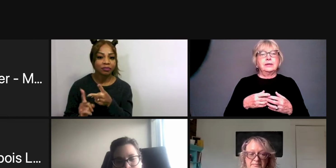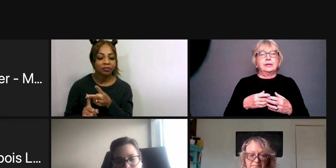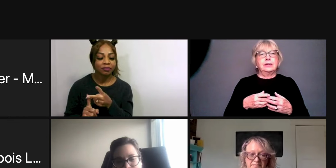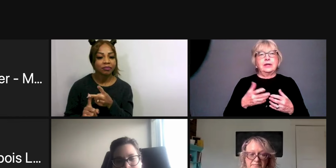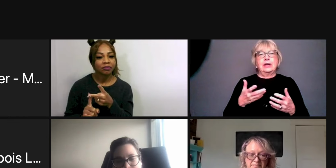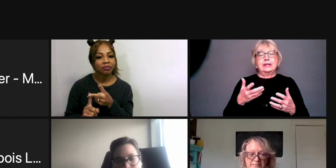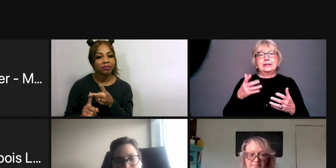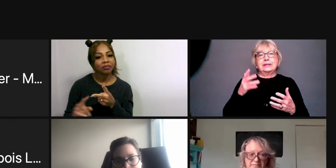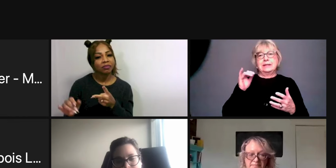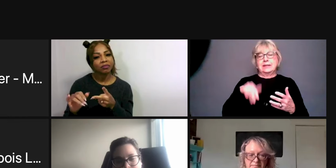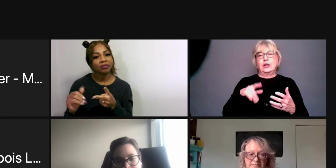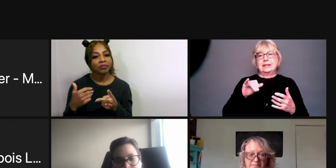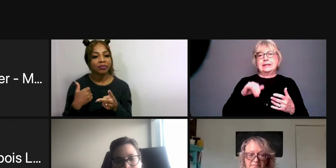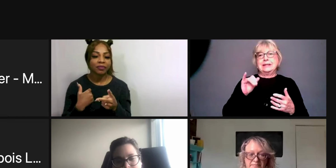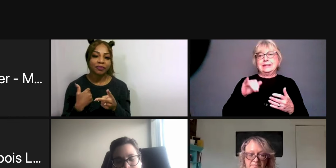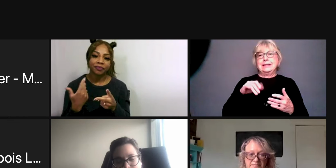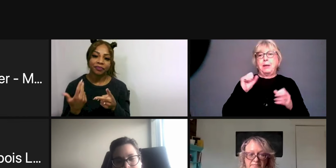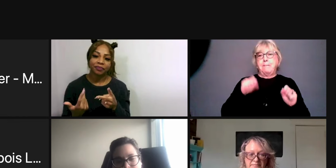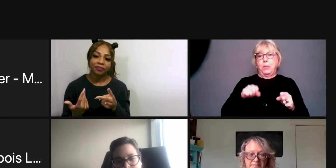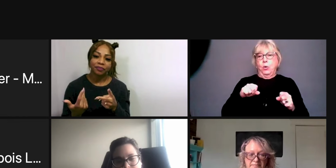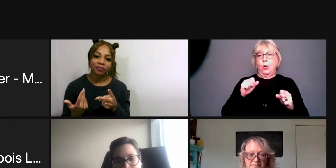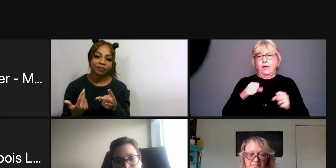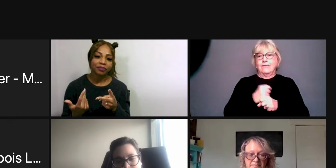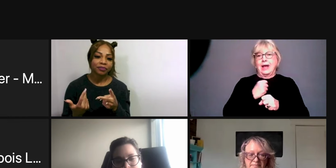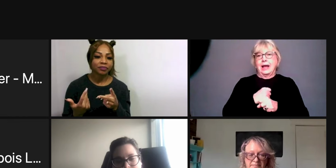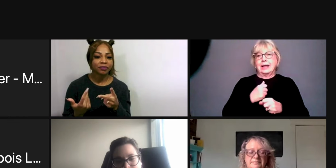lorsque l'on peut le faire lorsque l'on peut